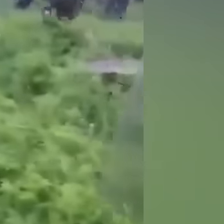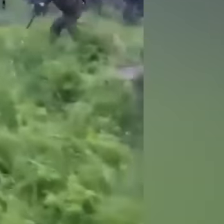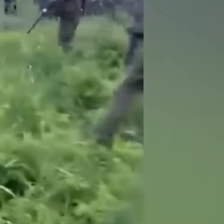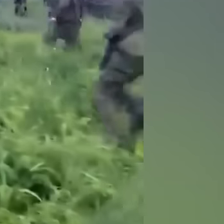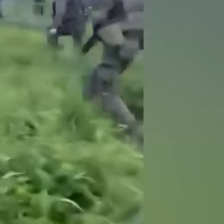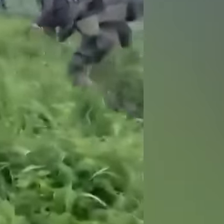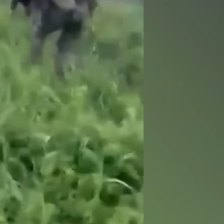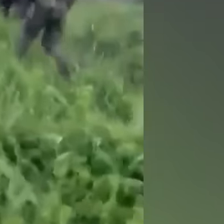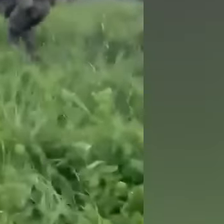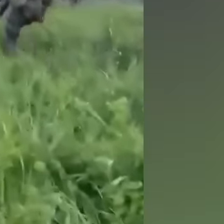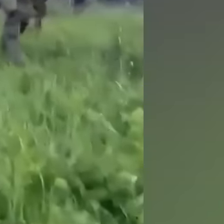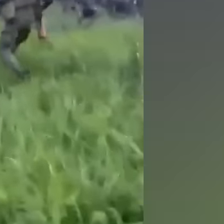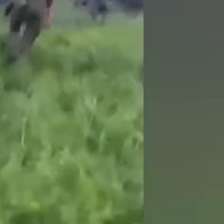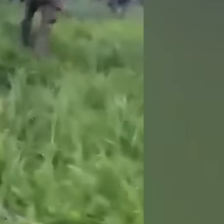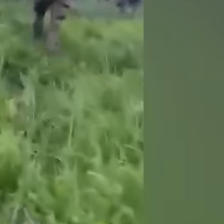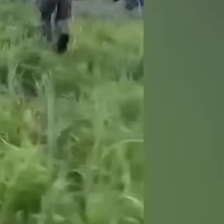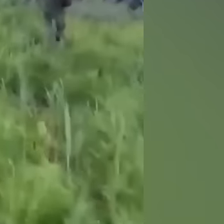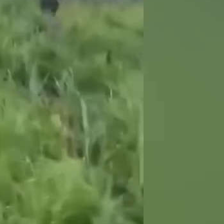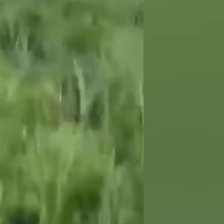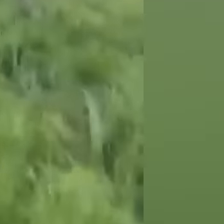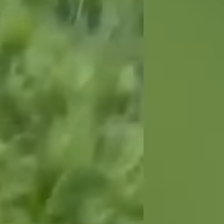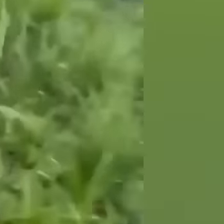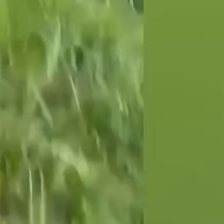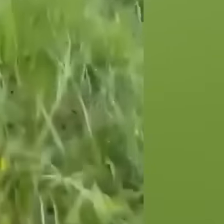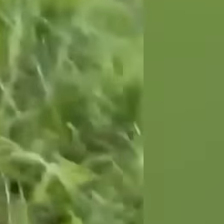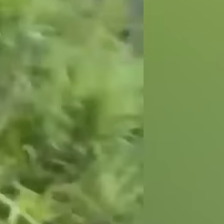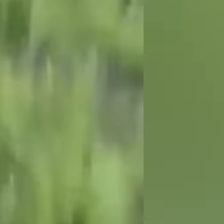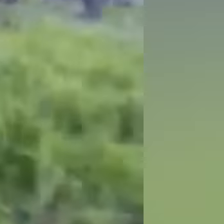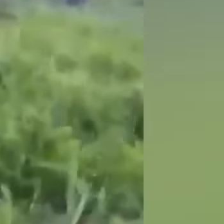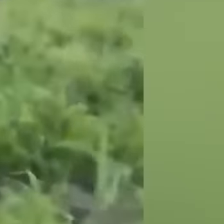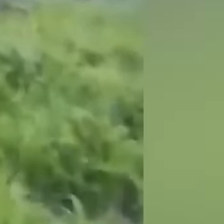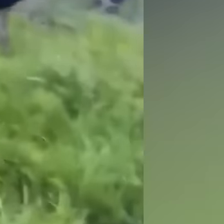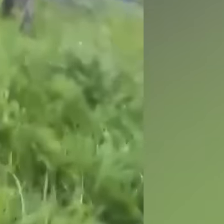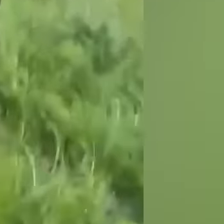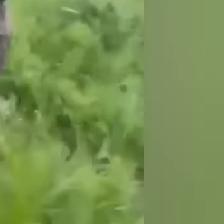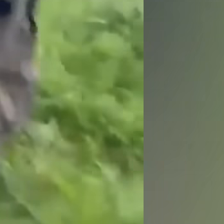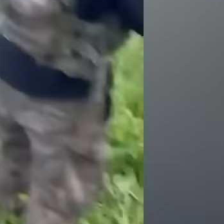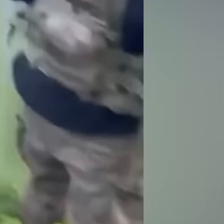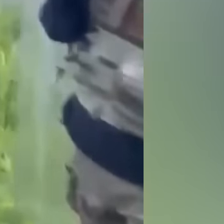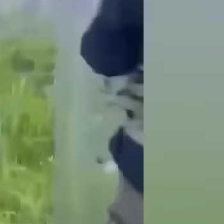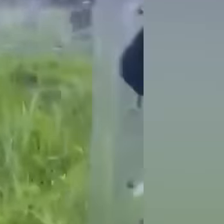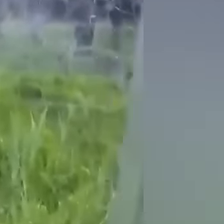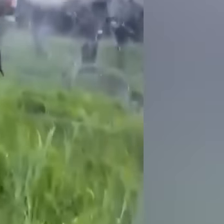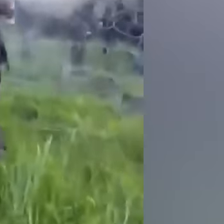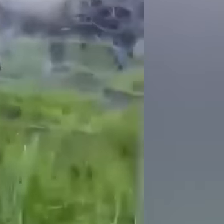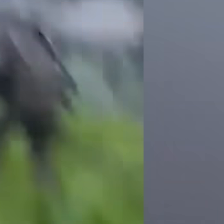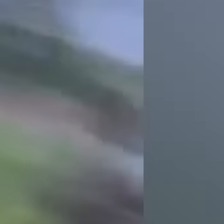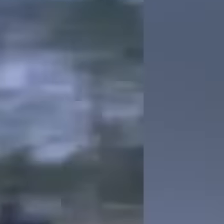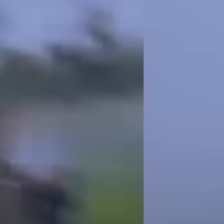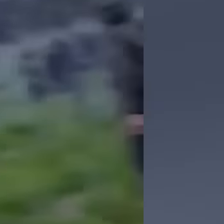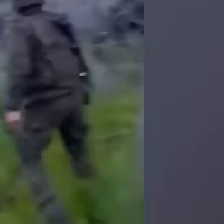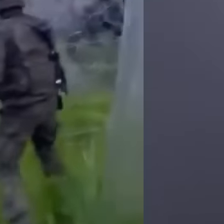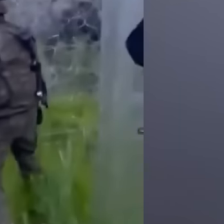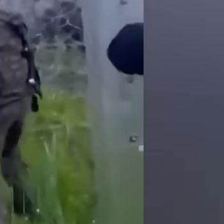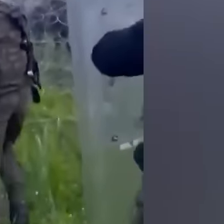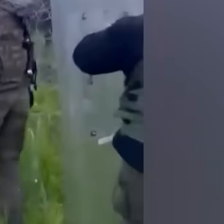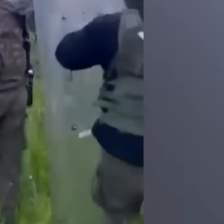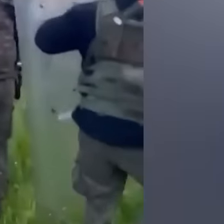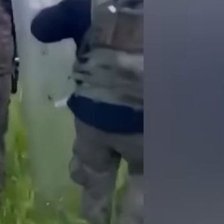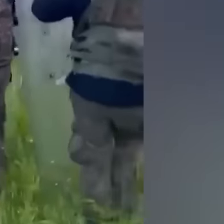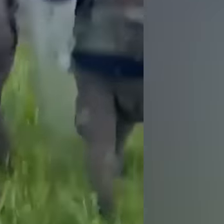potem umarł. I wielu innych żołnierzy, w którym kilka tygodni wcześniej, jak się dowiedzieliśmy, aresztowano żołnierzy za to,